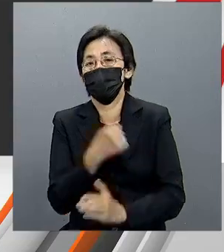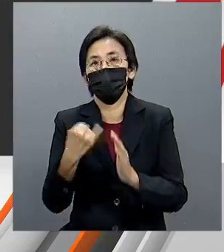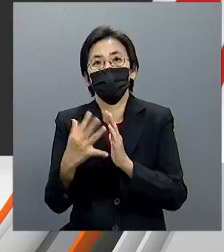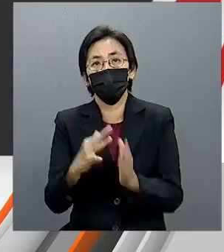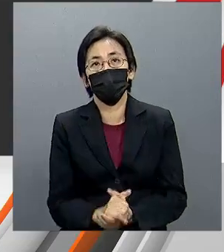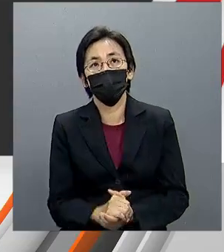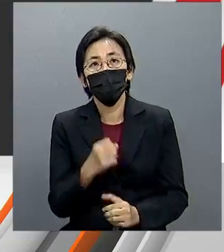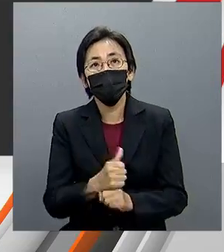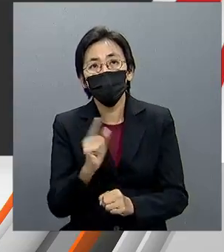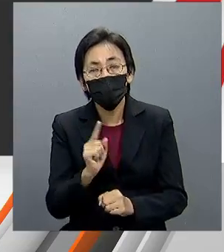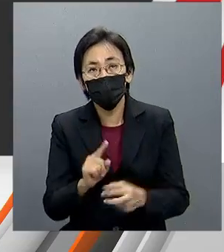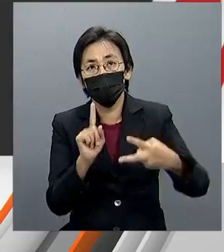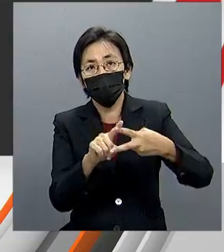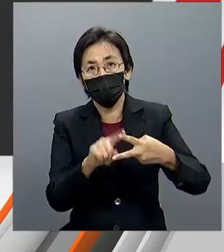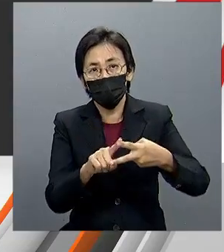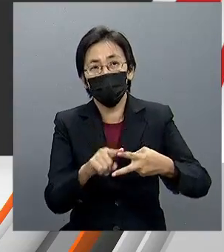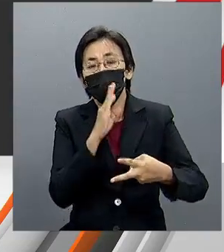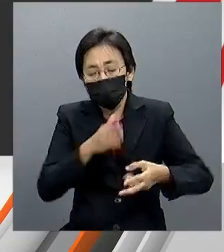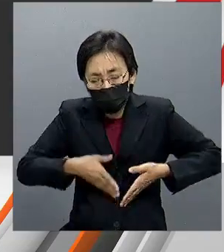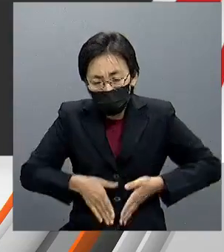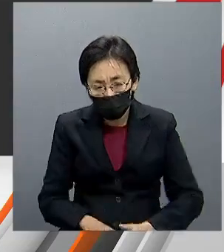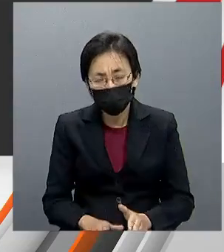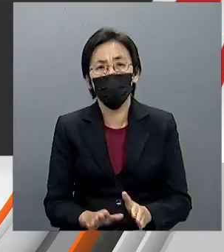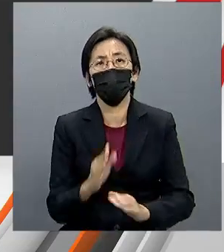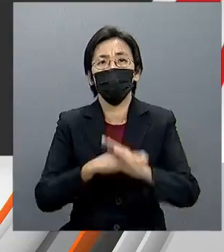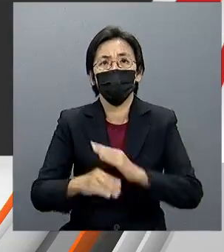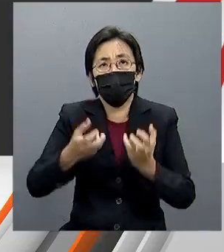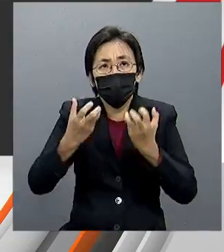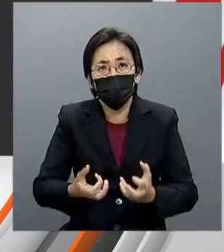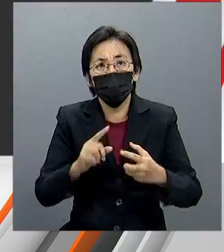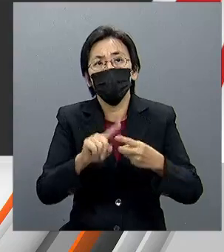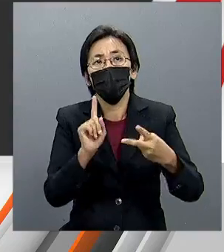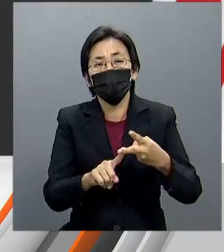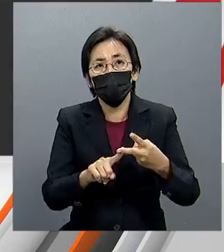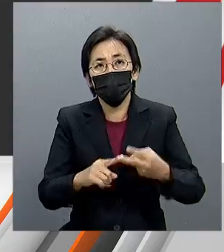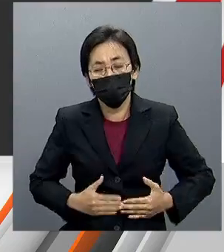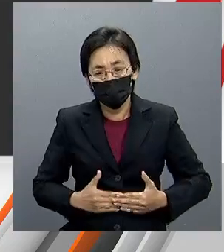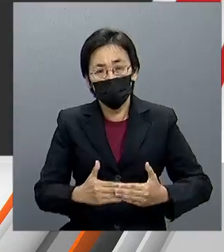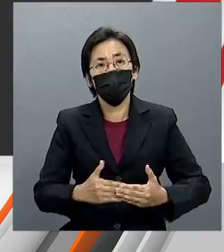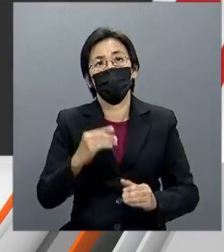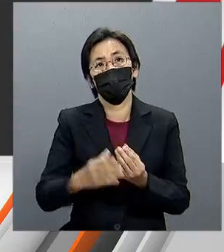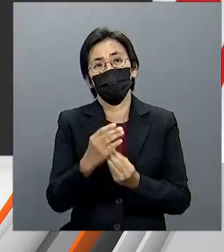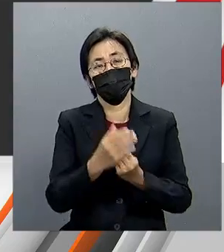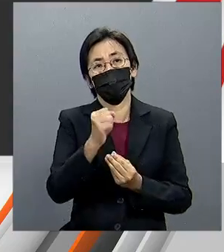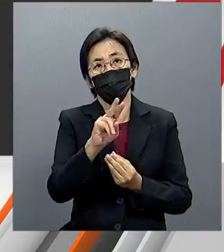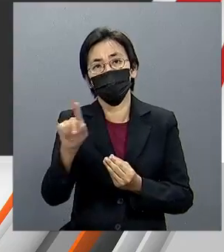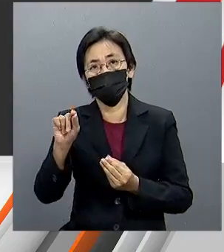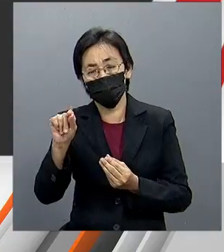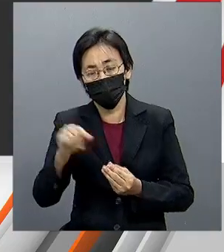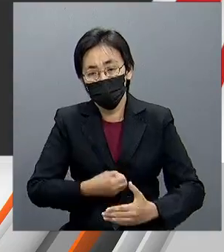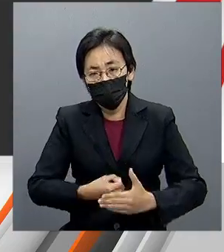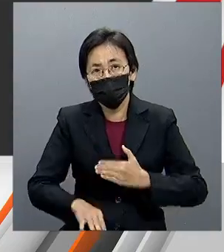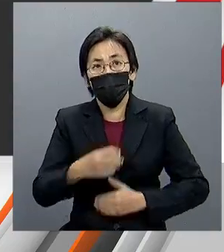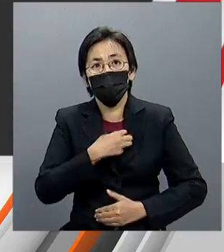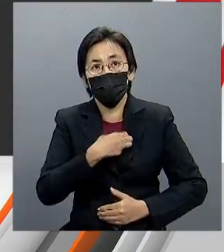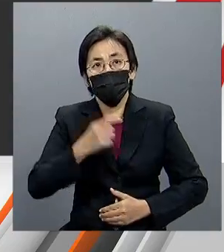ความเสี่ยงที่คลอดออกมาพิการร้ายแรงอายุครรภ์12ถึง20สัปดาห์หากต้องการยุติการตั้งครรภ์ต้องผ่านการตรว